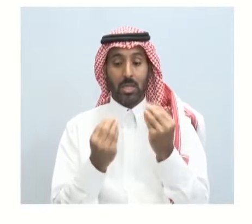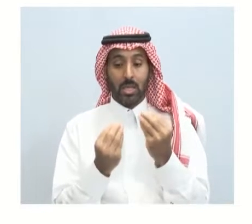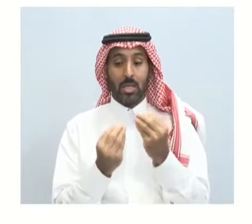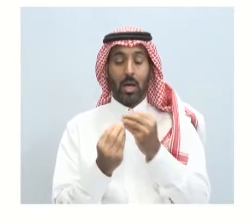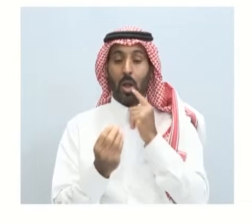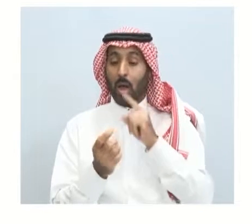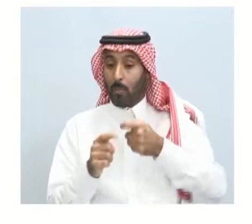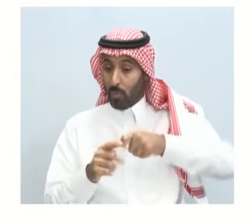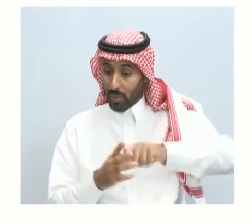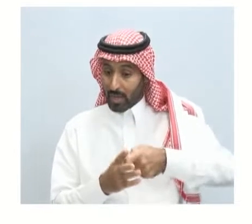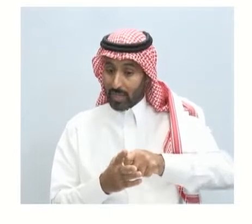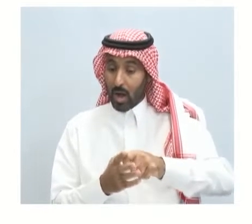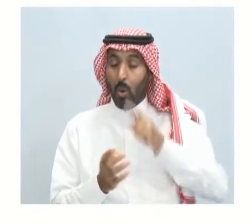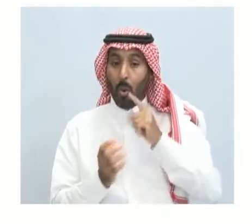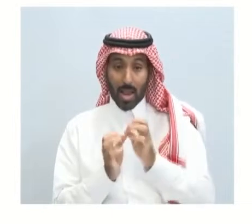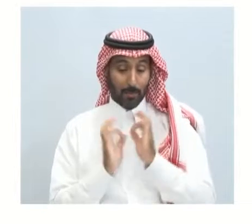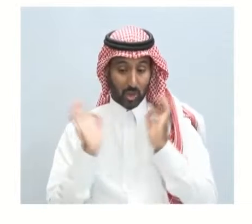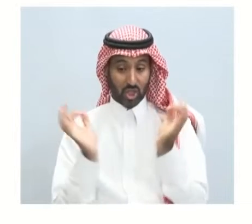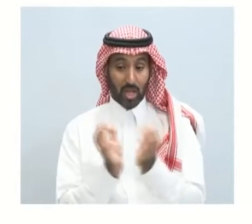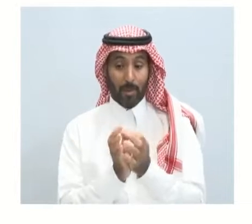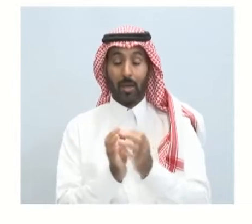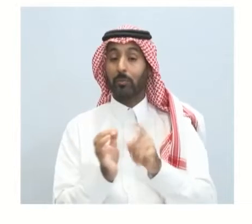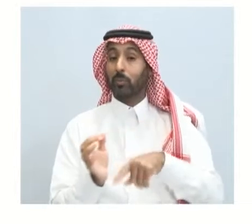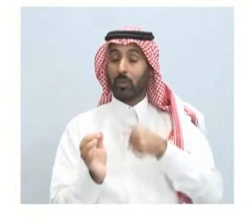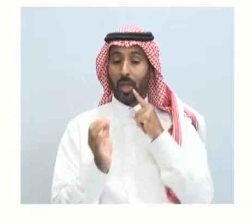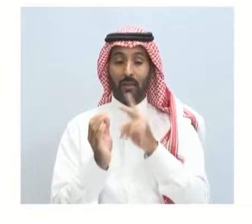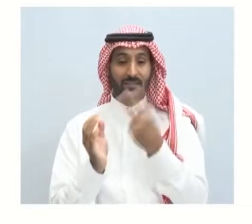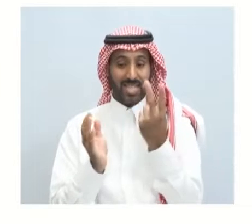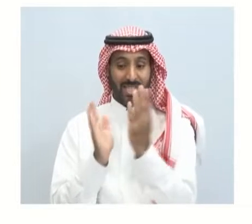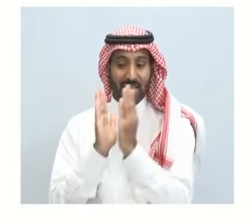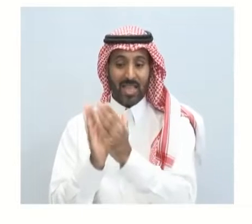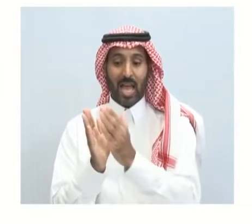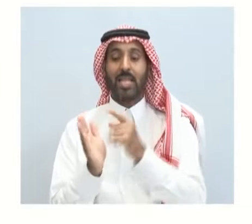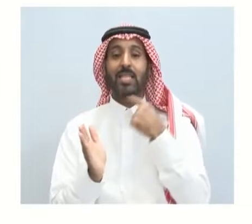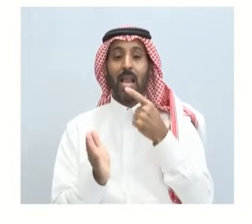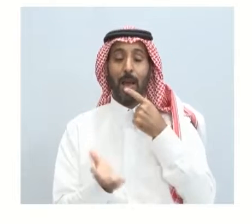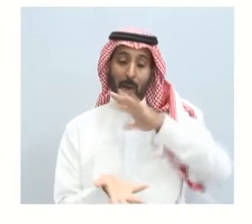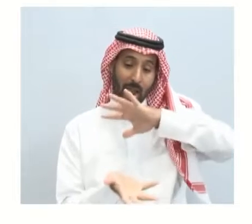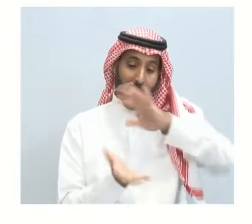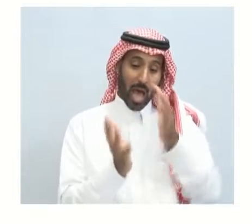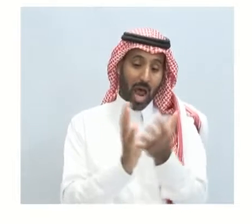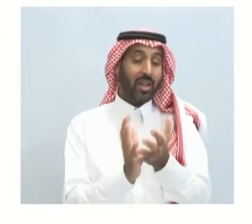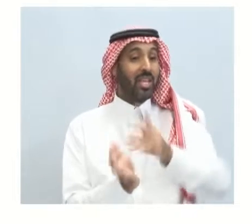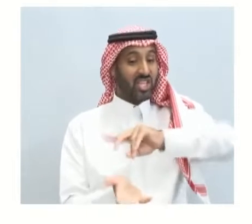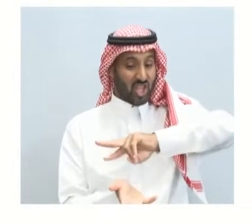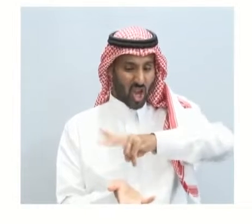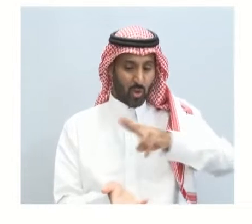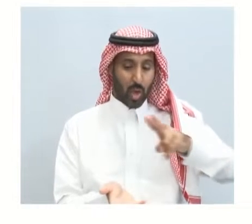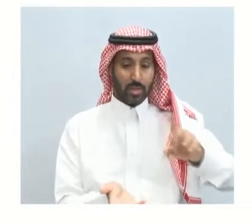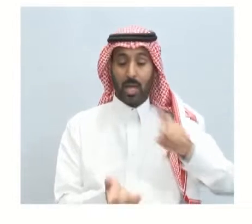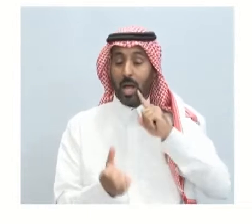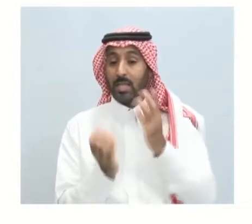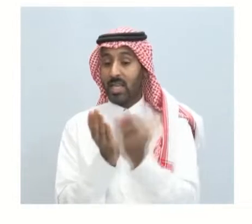والتقنيه والمجتمع اما الفصل الثاني فهو يتكلم عن الارض او تغيرات الارض الدرس